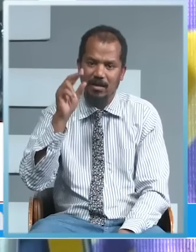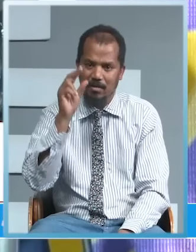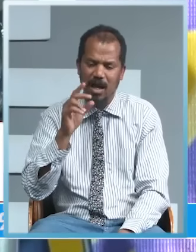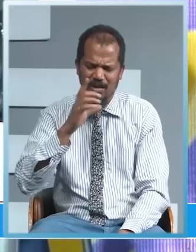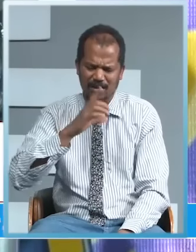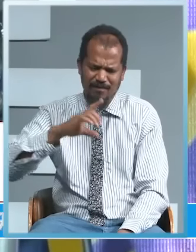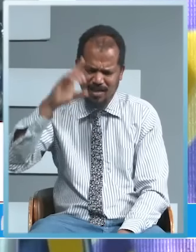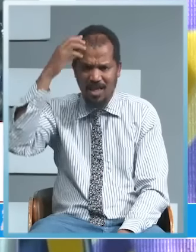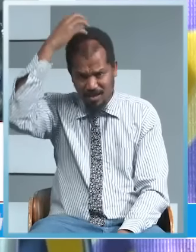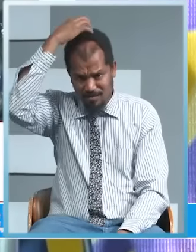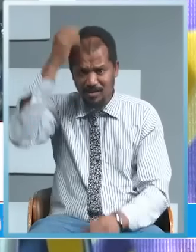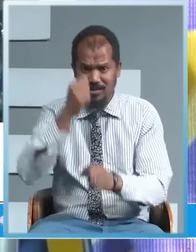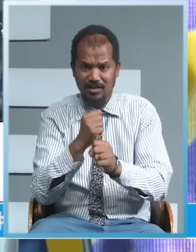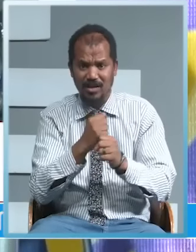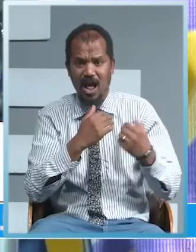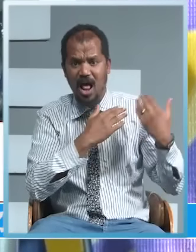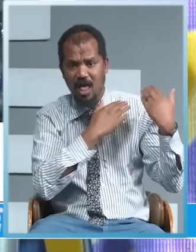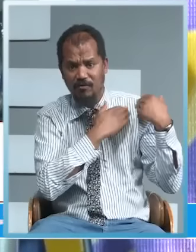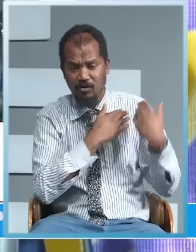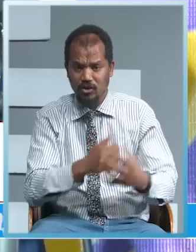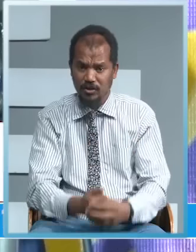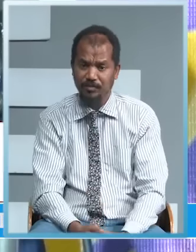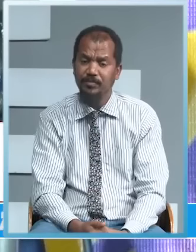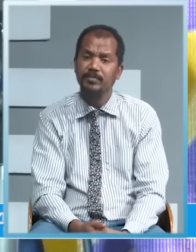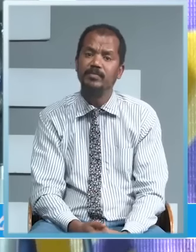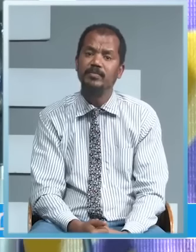ከፍተኛ የመንግስት የስራ ኃላፊዎች፣